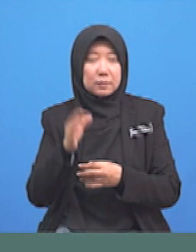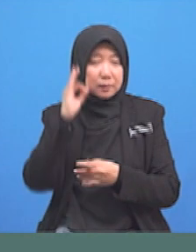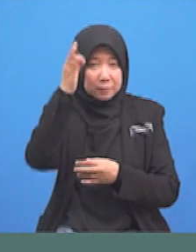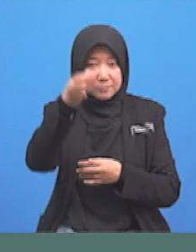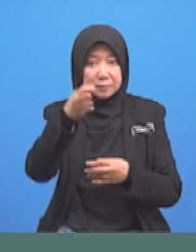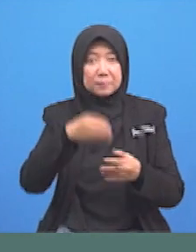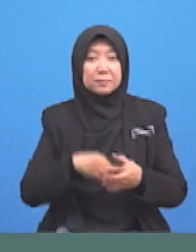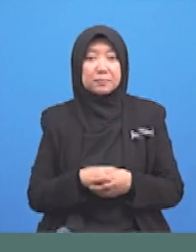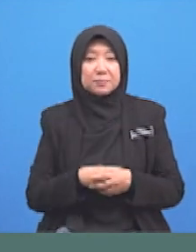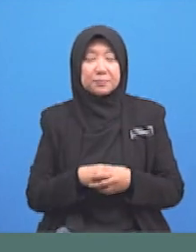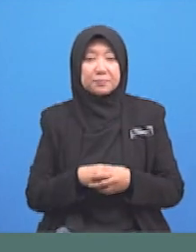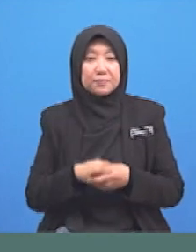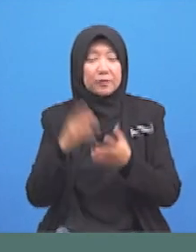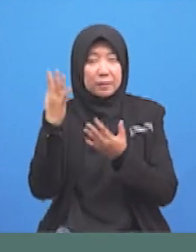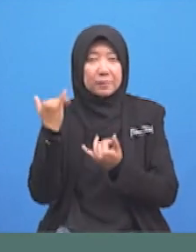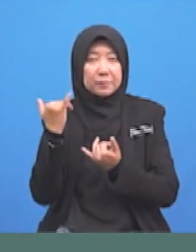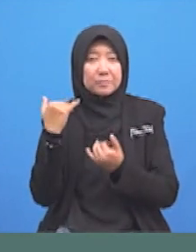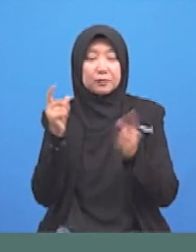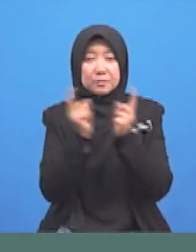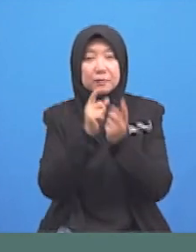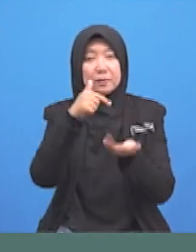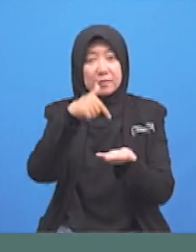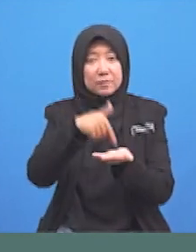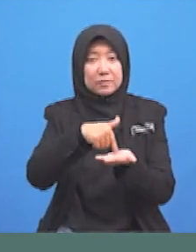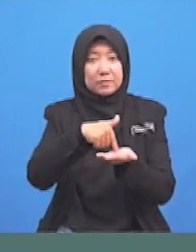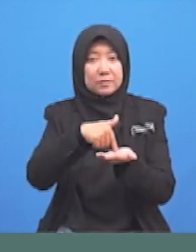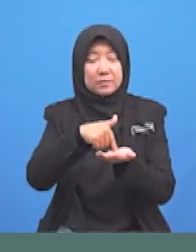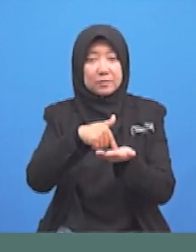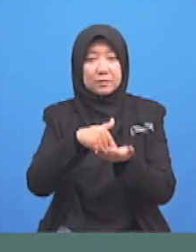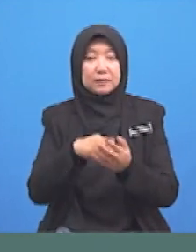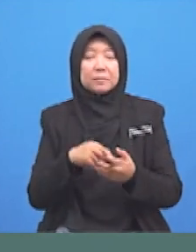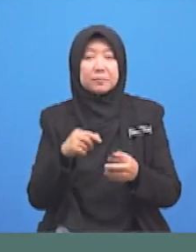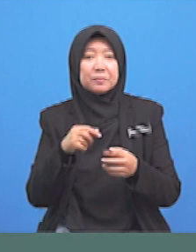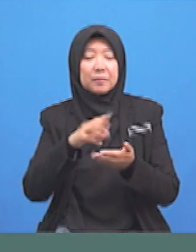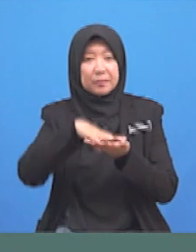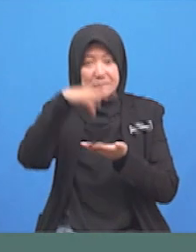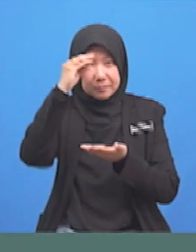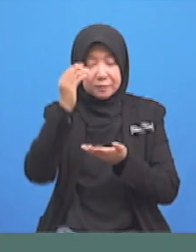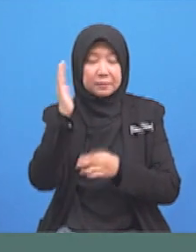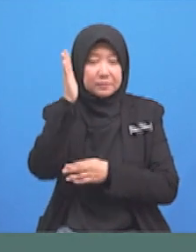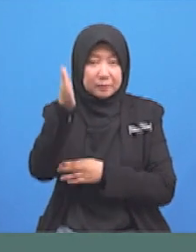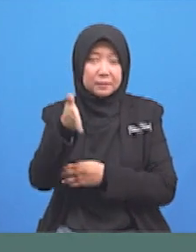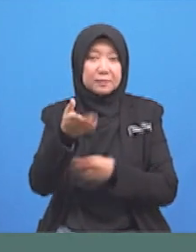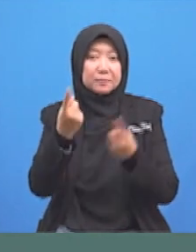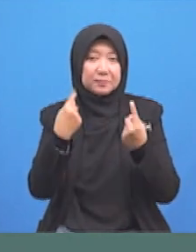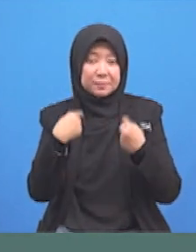datang. Semoga kita berjumpa lagi di sesi pembelajaran yang akan datang.